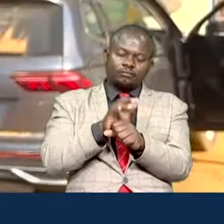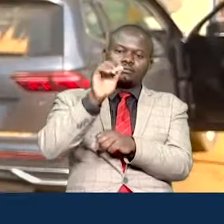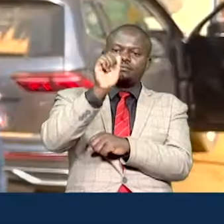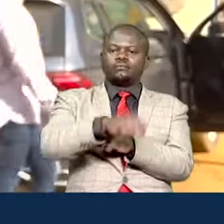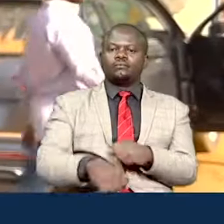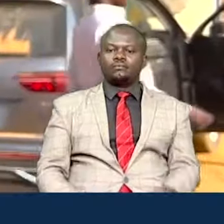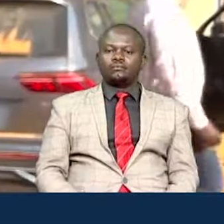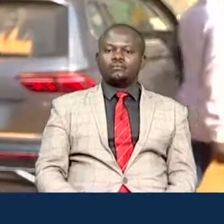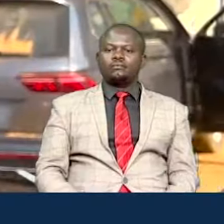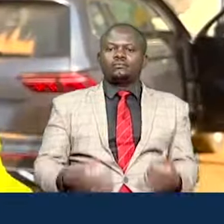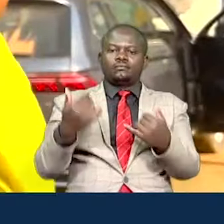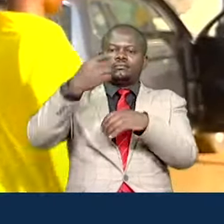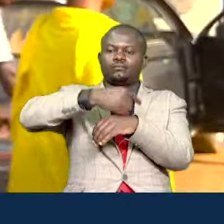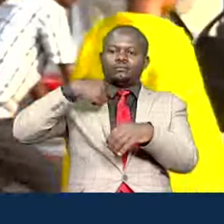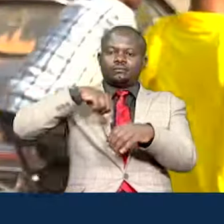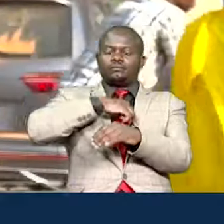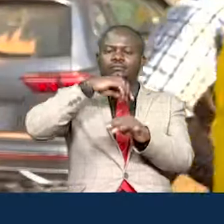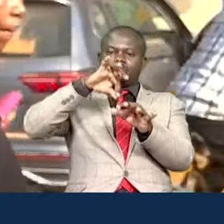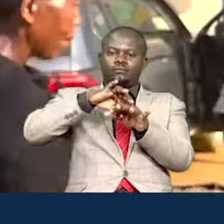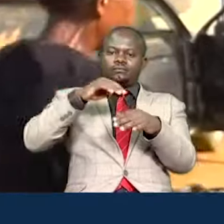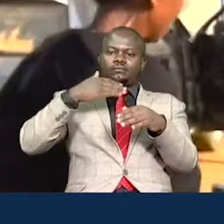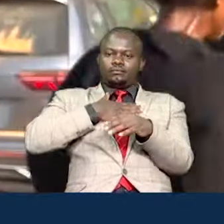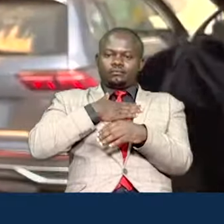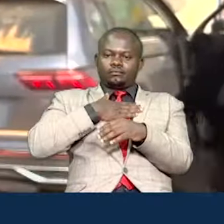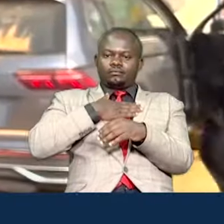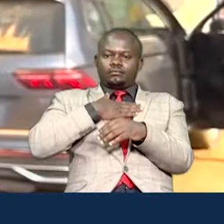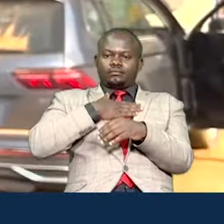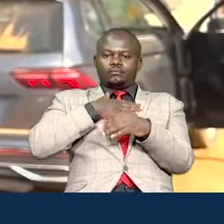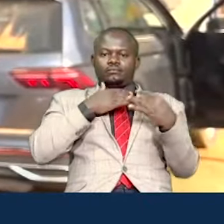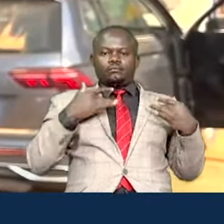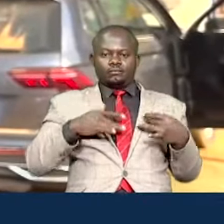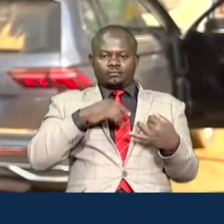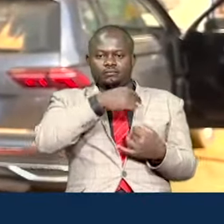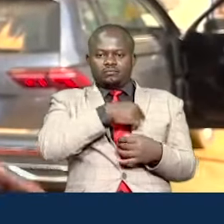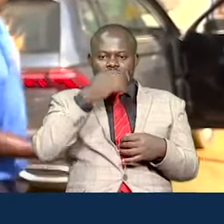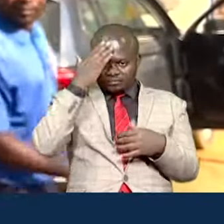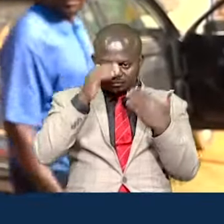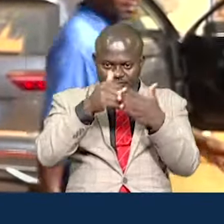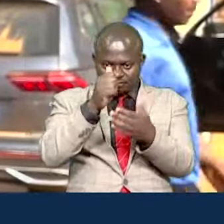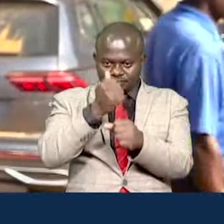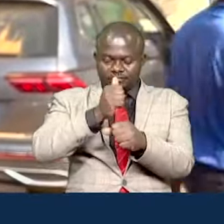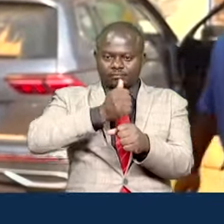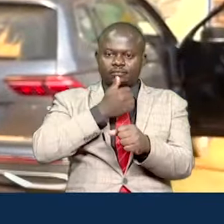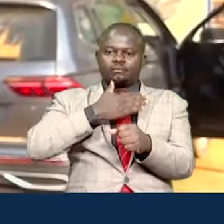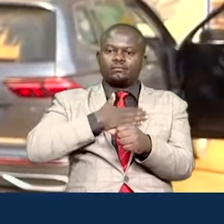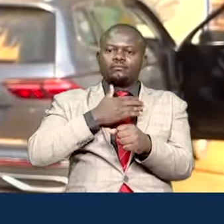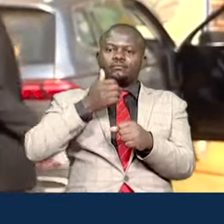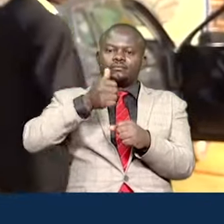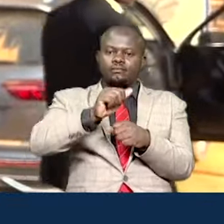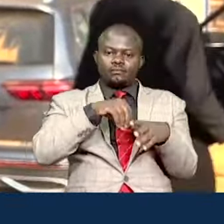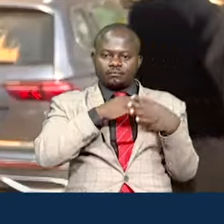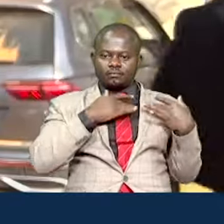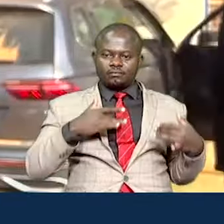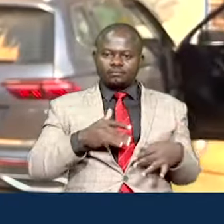biruseho. Uyu munsi ntoye umukandida wanjye numva ndi ku mutima, nzi n'icyo yankoreye. Uwo andi ku